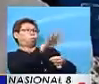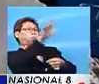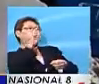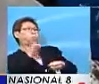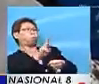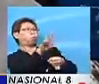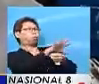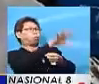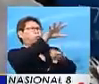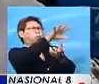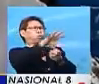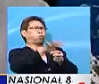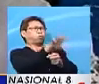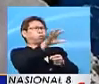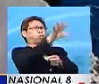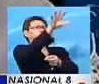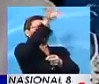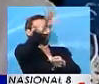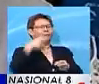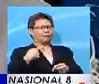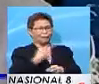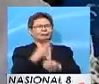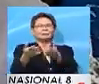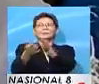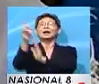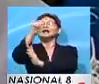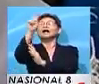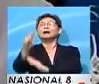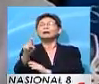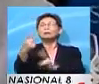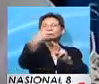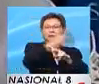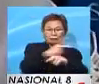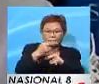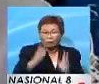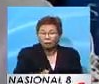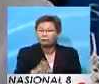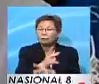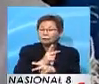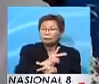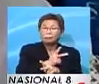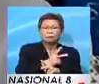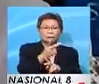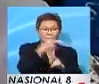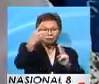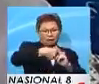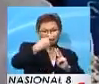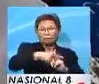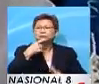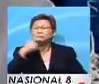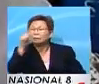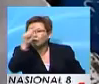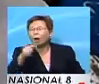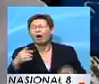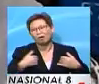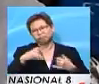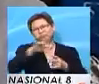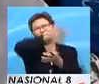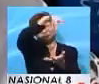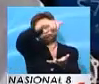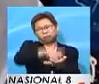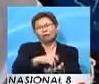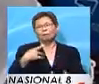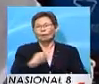asap berkepul-kepul tanya dekat G tu kenapa dia kata ada kapal terbang jatuh ha tu yang kami